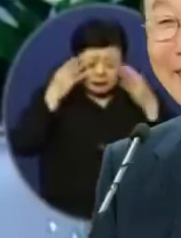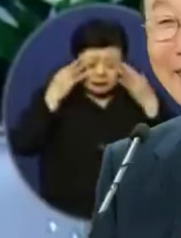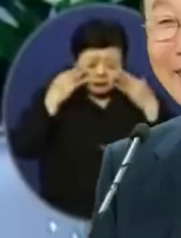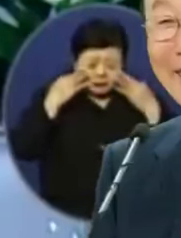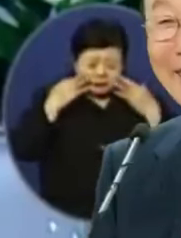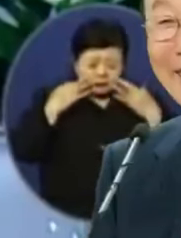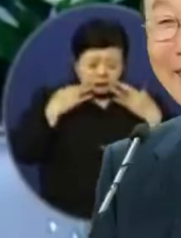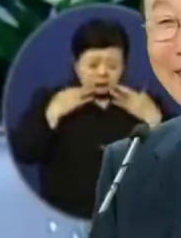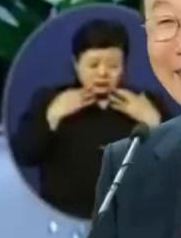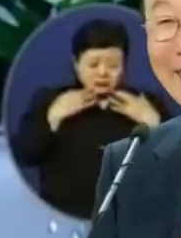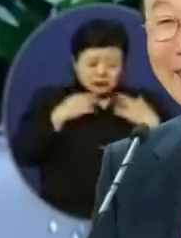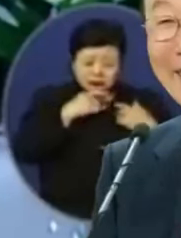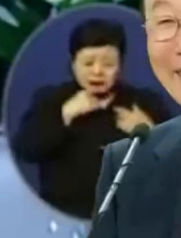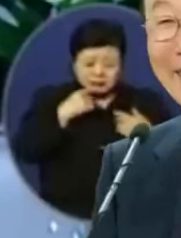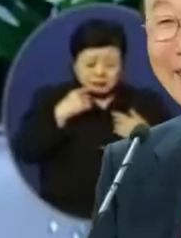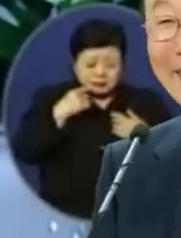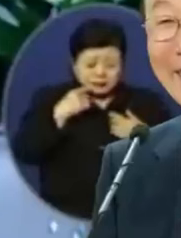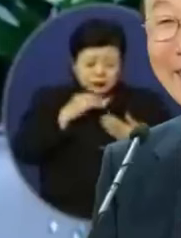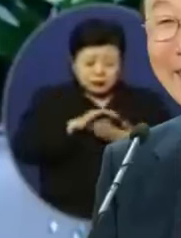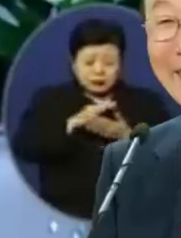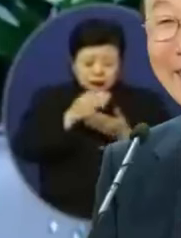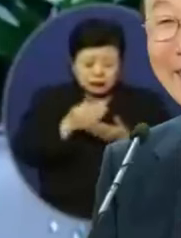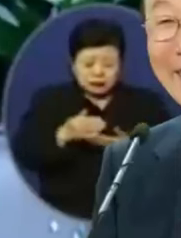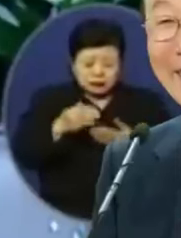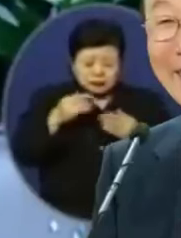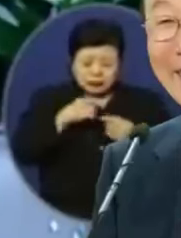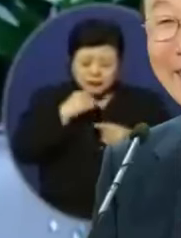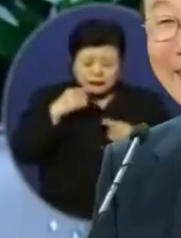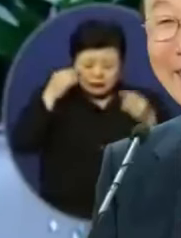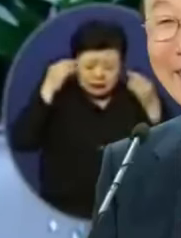지었는데 핏방울이 되어서 떨어졌다고 했습니다.